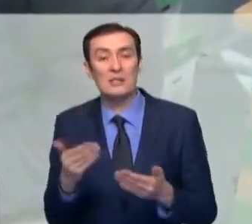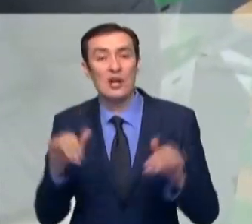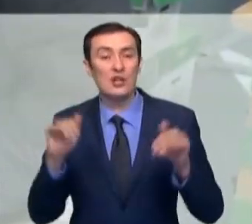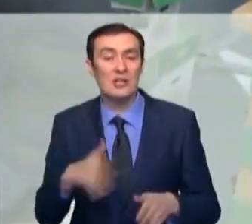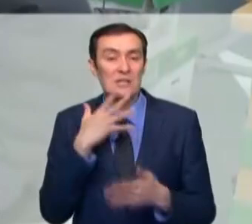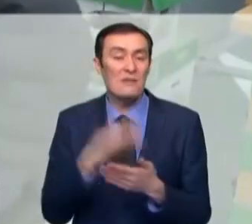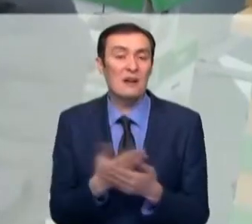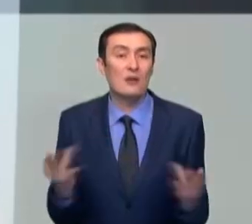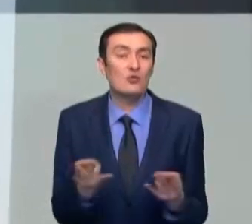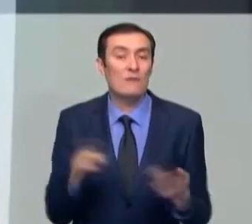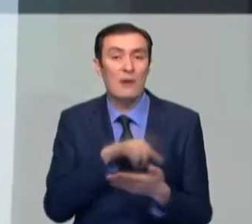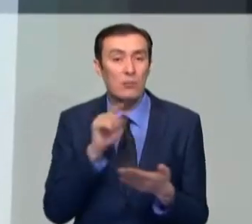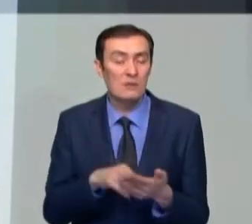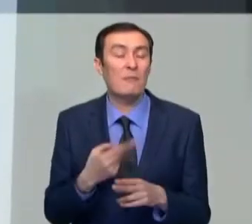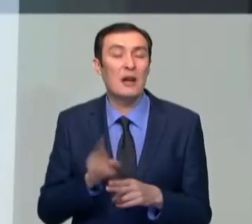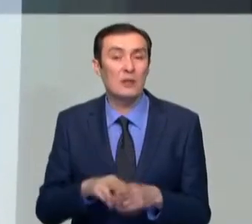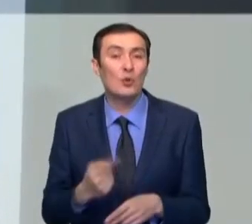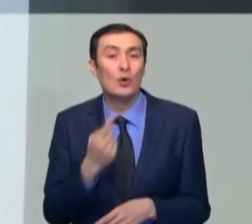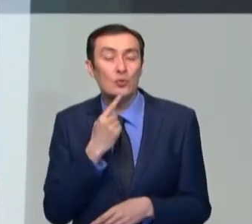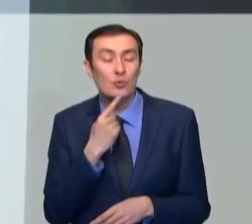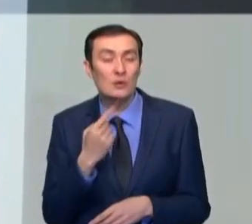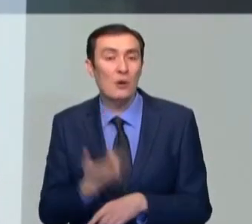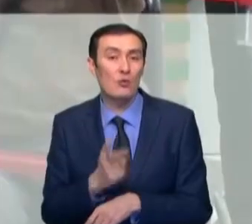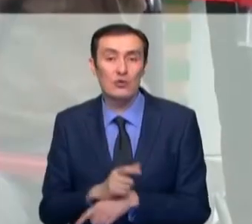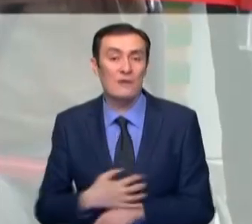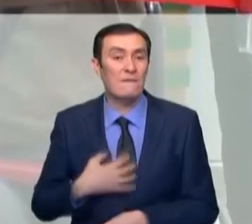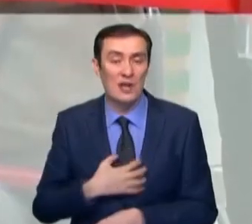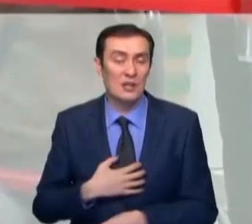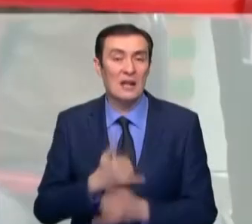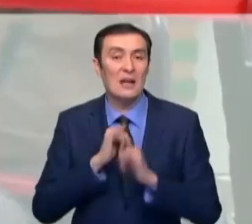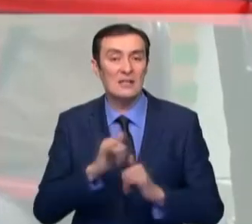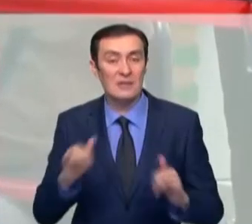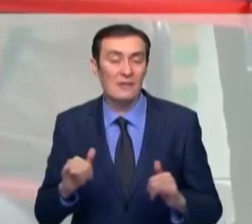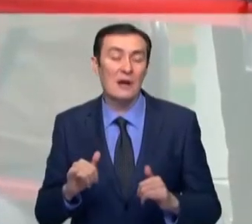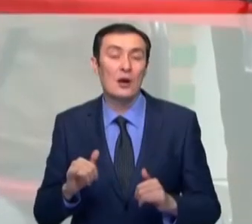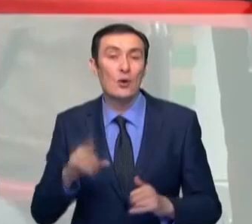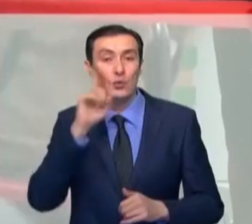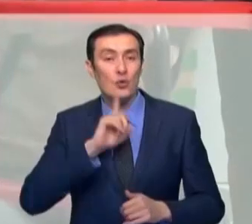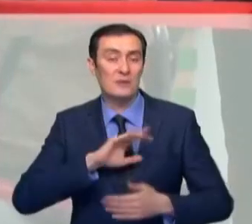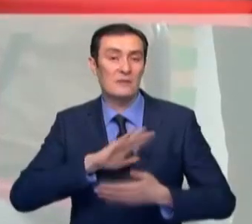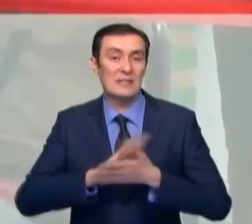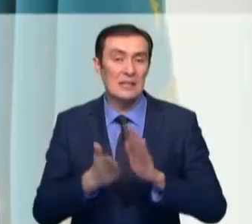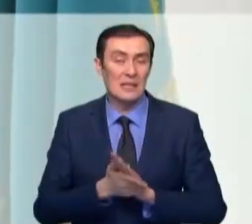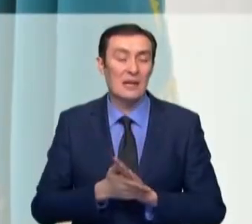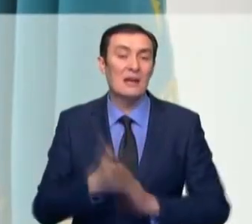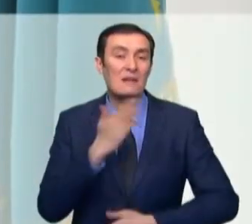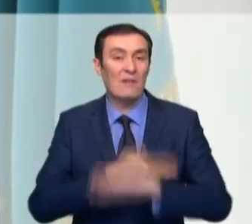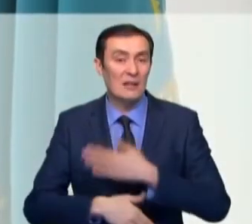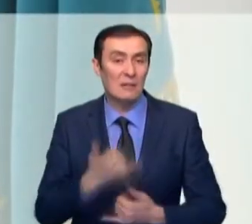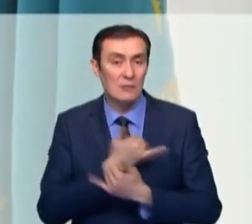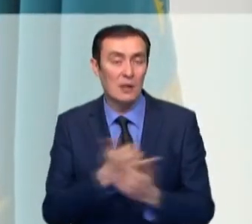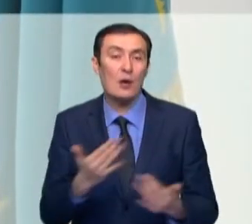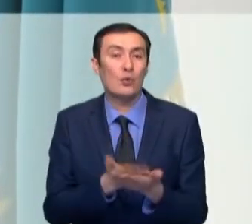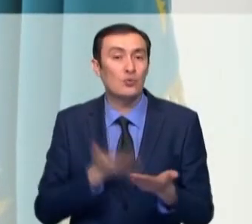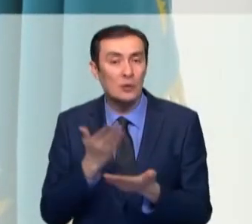решения насущных вопросов. Поэтому трудно переоценить его роль в развитии безбарьерной среды. Здесь граждане с инвалидностью